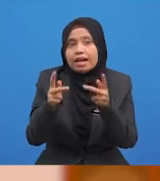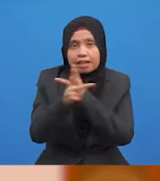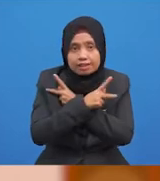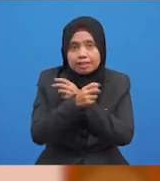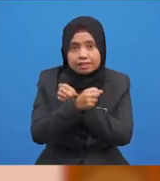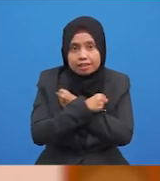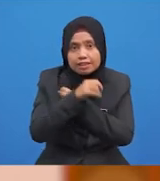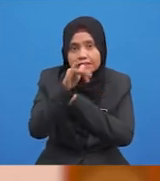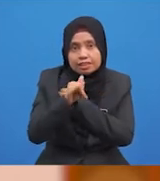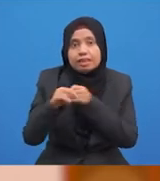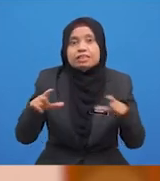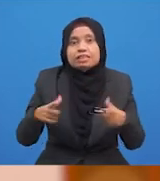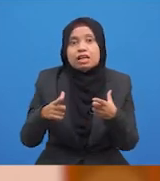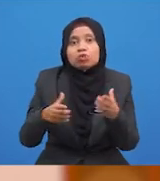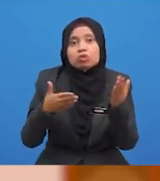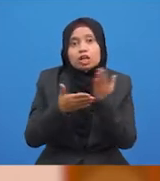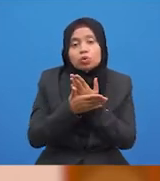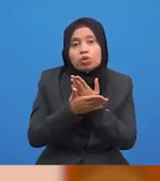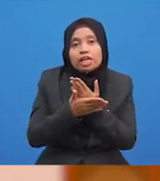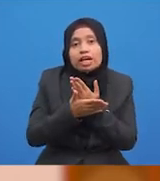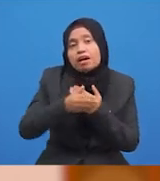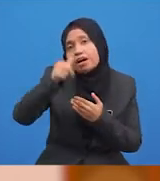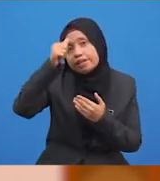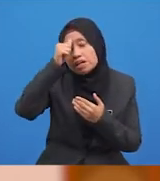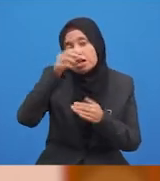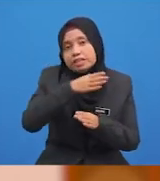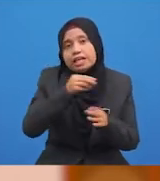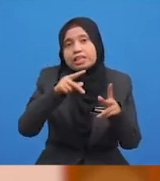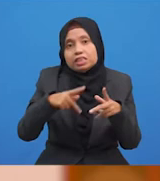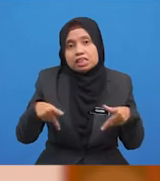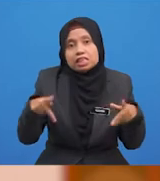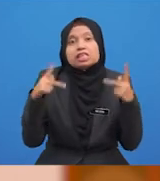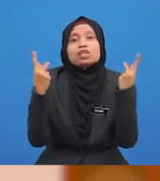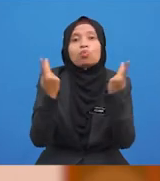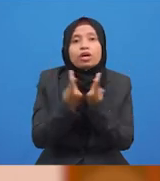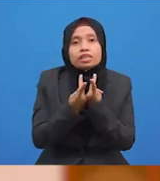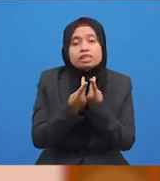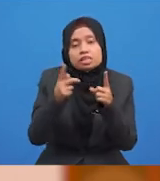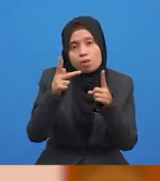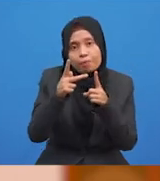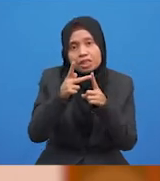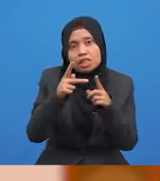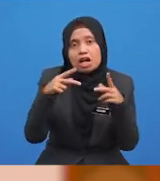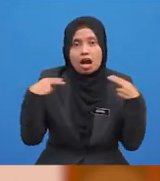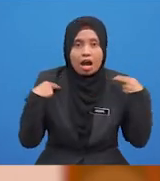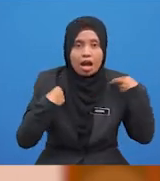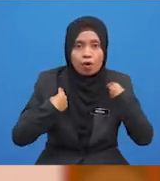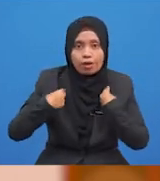kasih sayang yang dilakukan oleh ayah dan keluarga terhadap haiwan